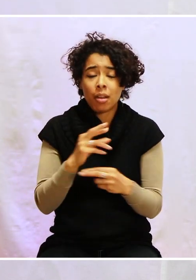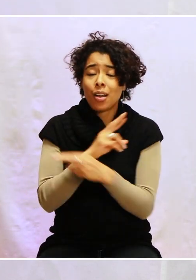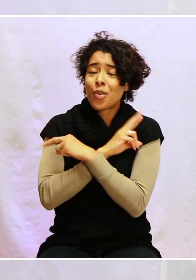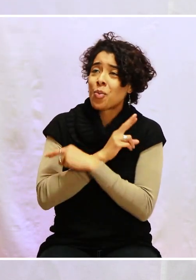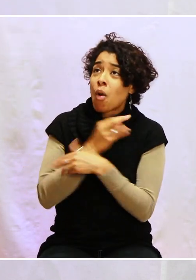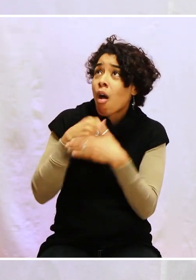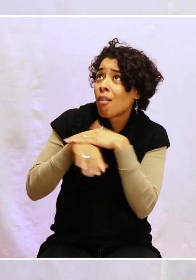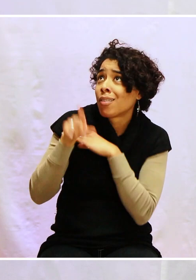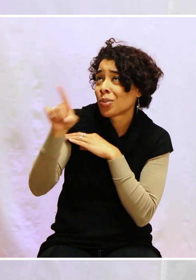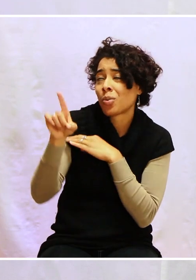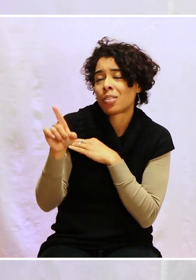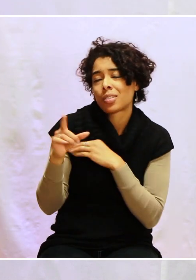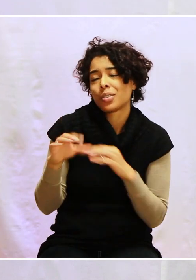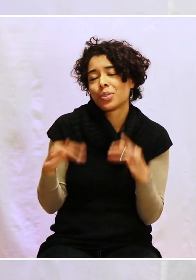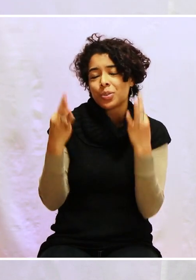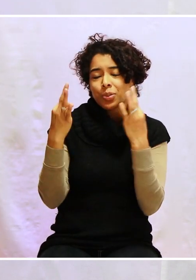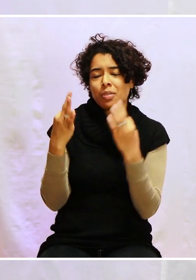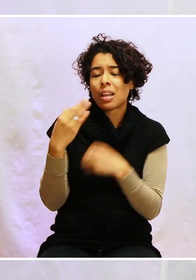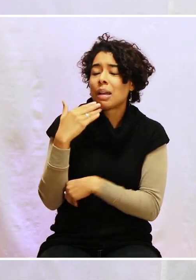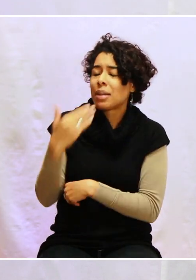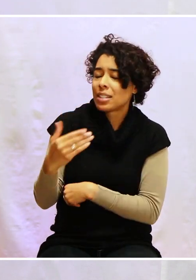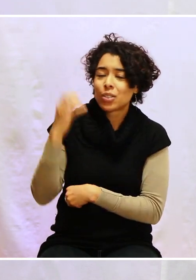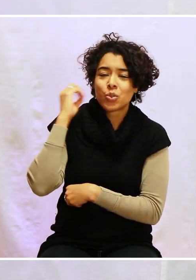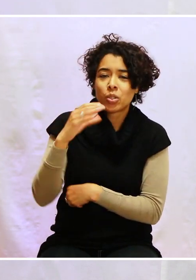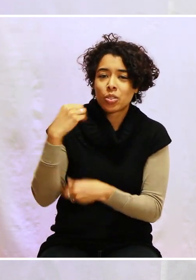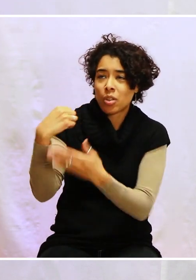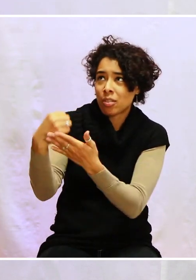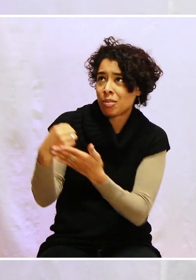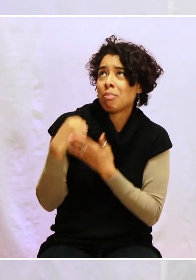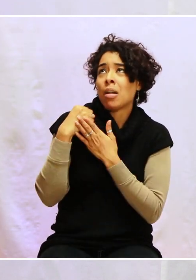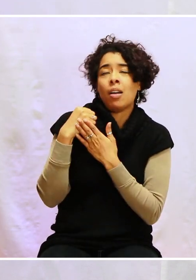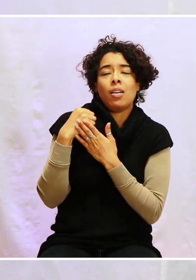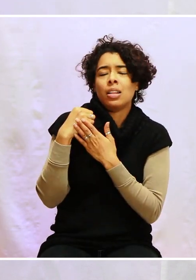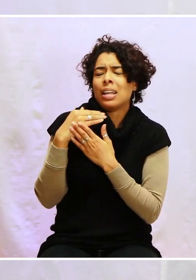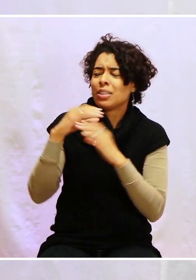trouvé en toi. Seigneur, c'est toi qui nous portes chaque jour. Nous te louons,